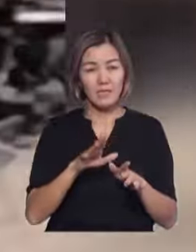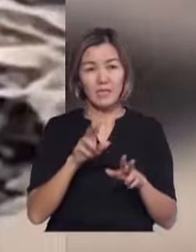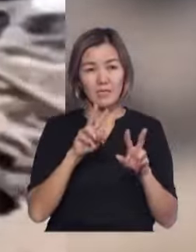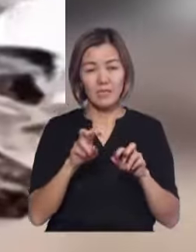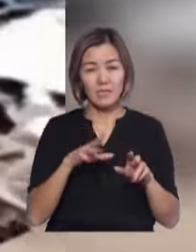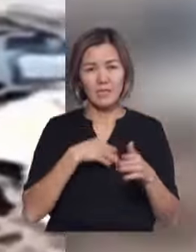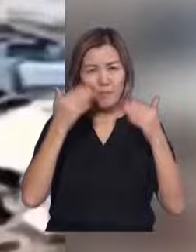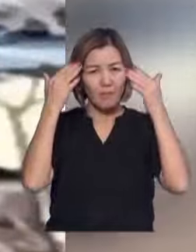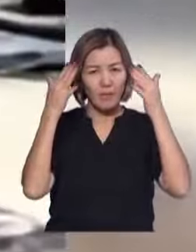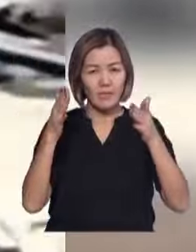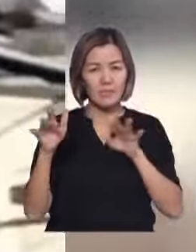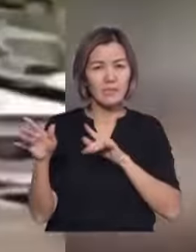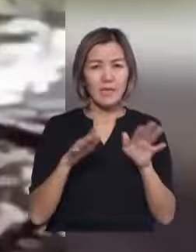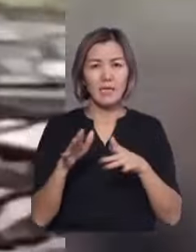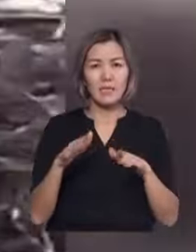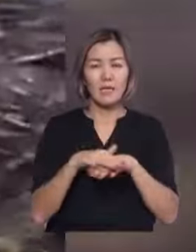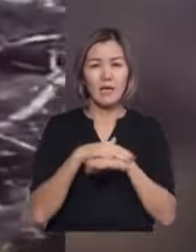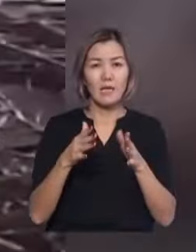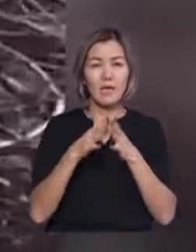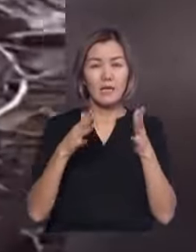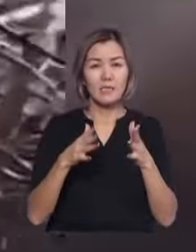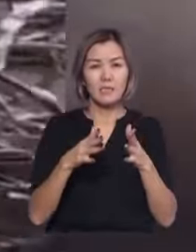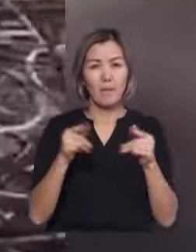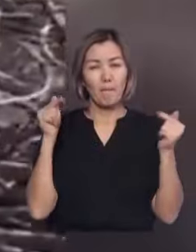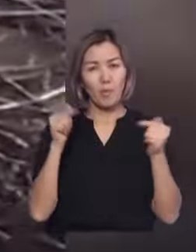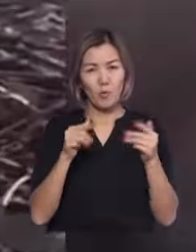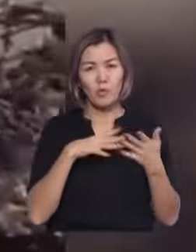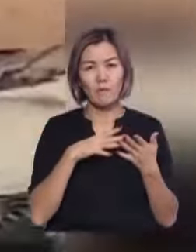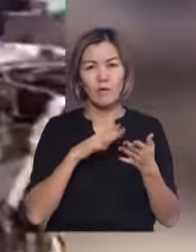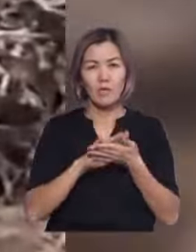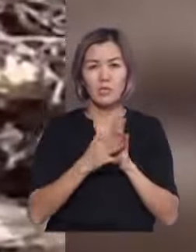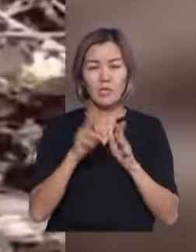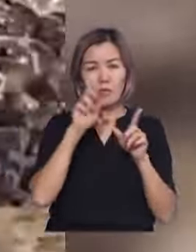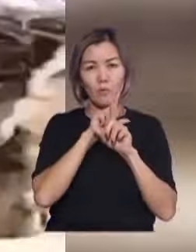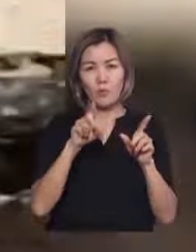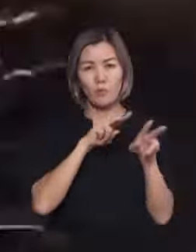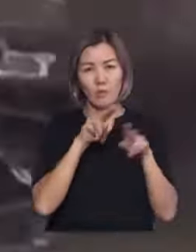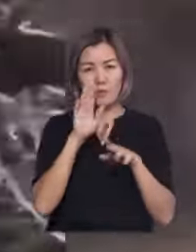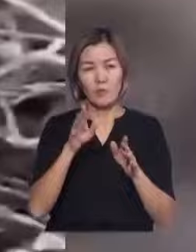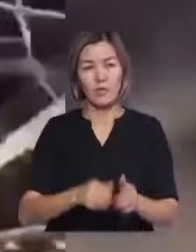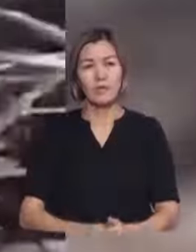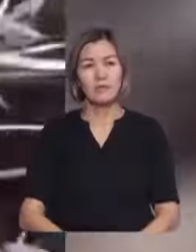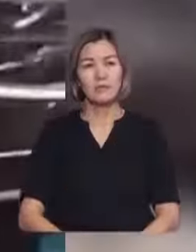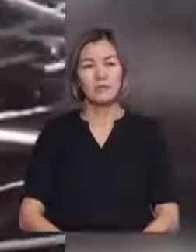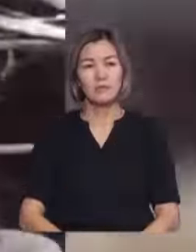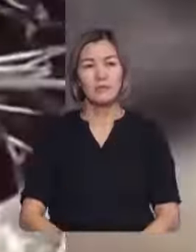Белгісіз біреулердің мұндай әрекеті халық арасында үлкен наразылық туғызды. Жағдай құзырлы органдардың бақылауына алынды.